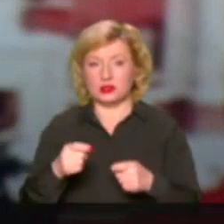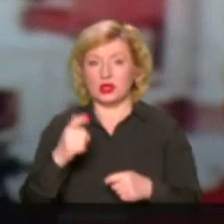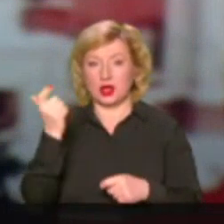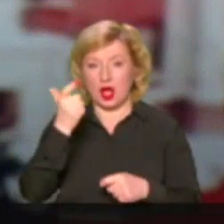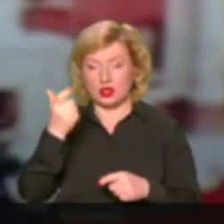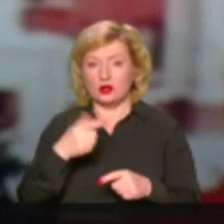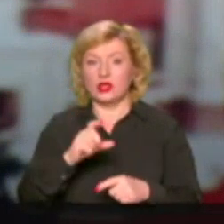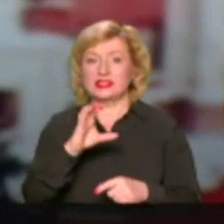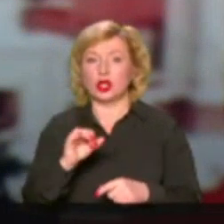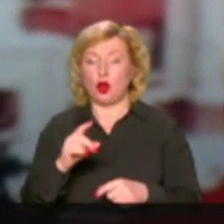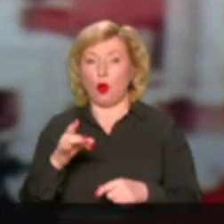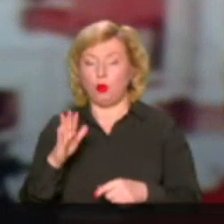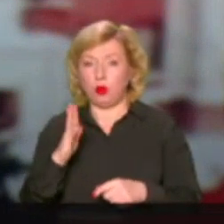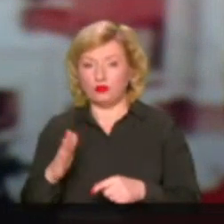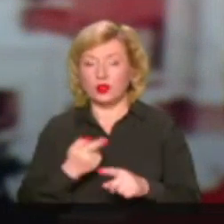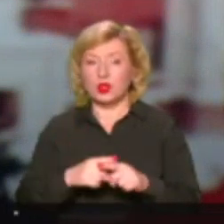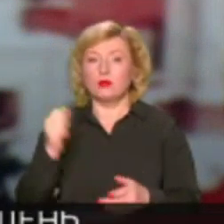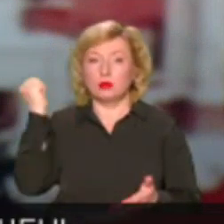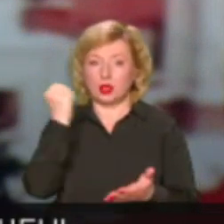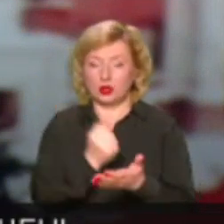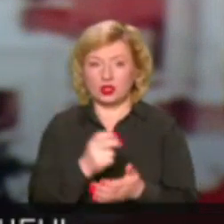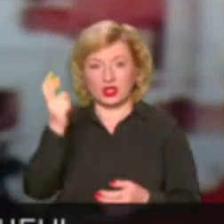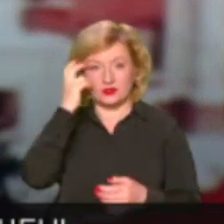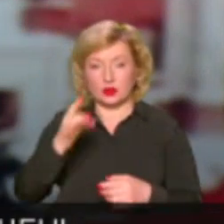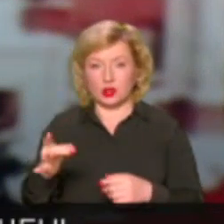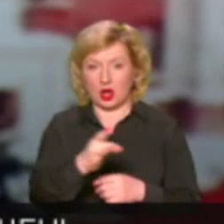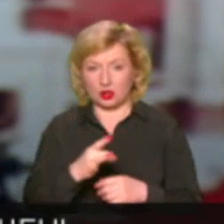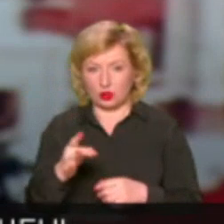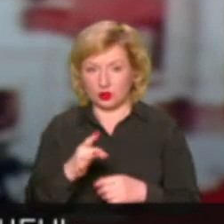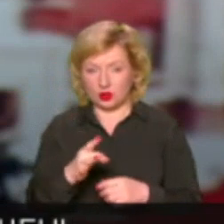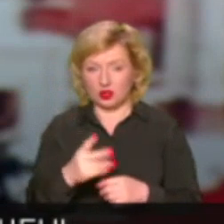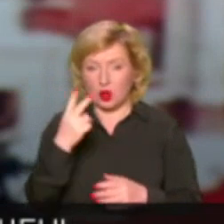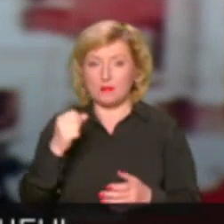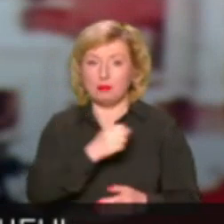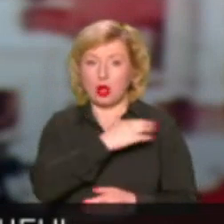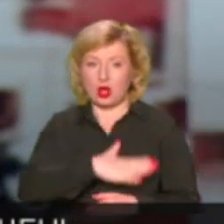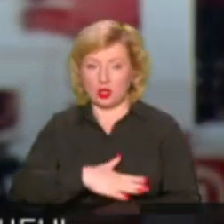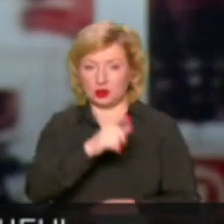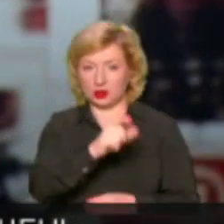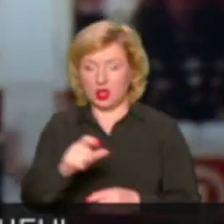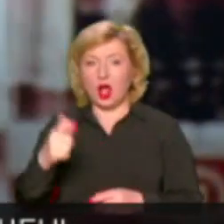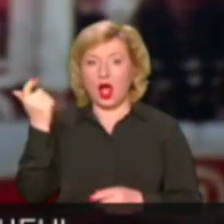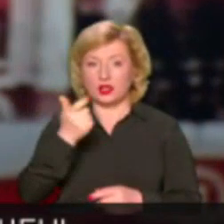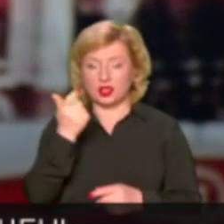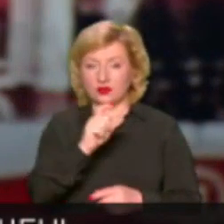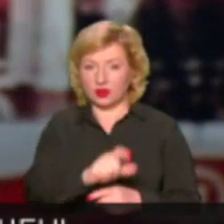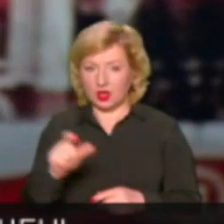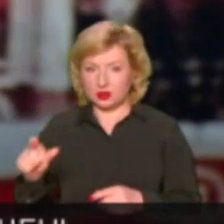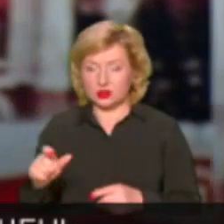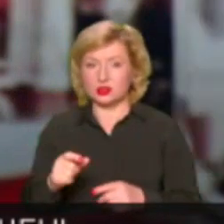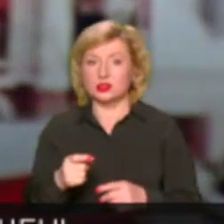І за його інформацією є прильоти у Київському районі, двоє поранених у місті. Також